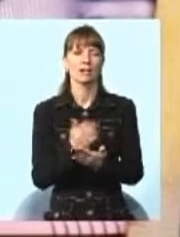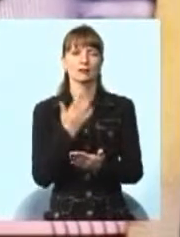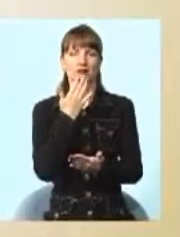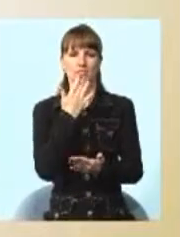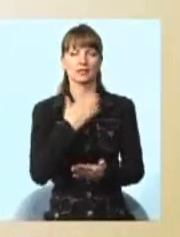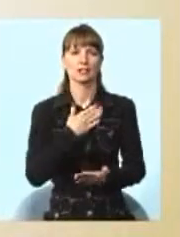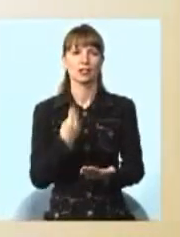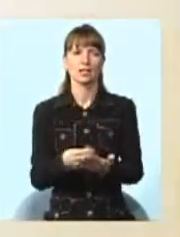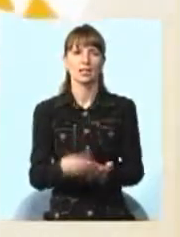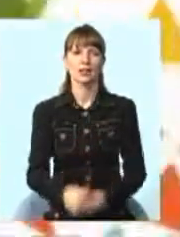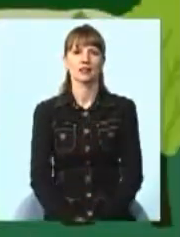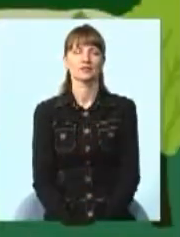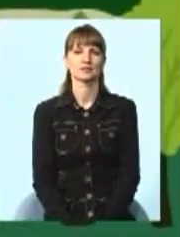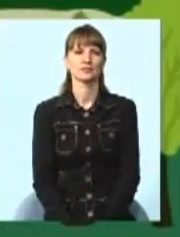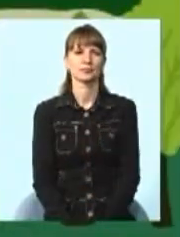грошей.